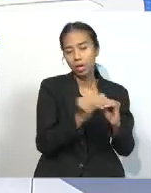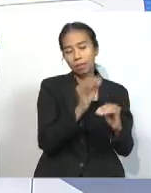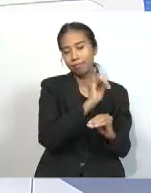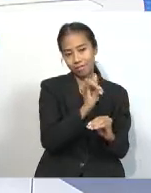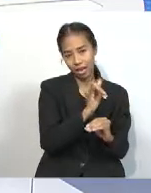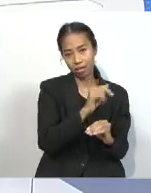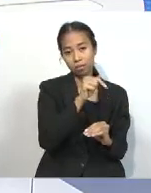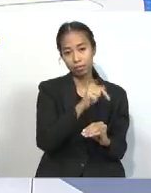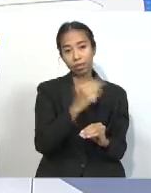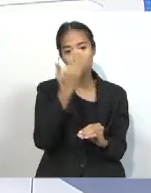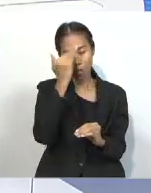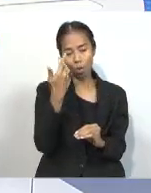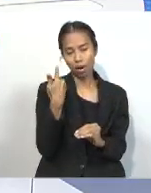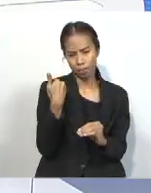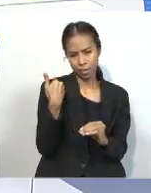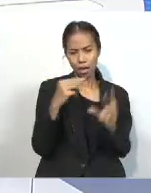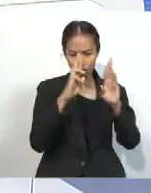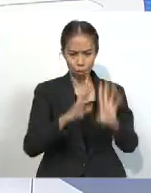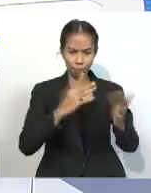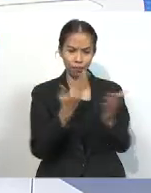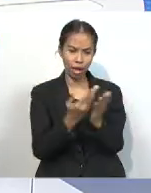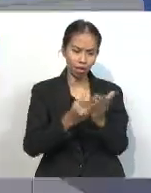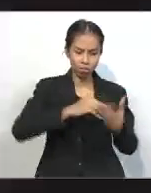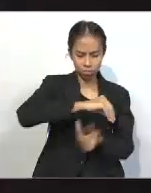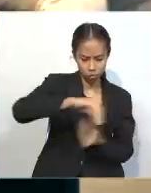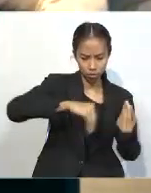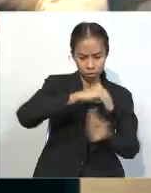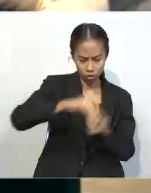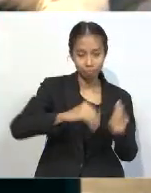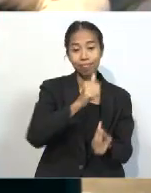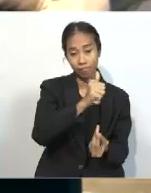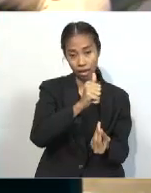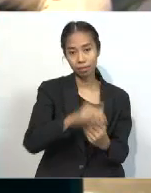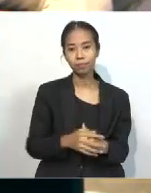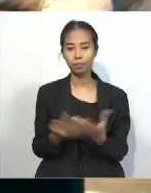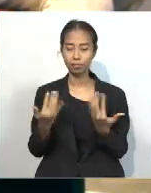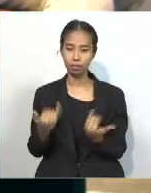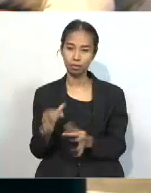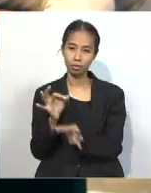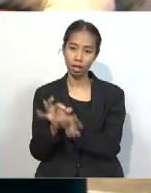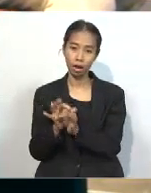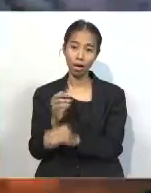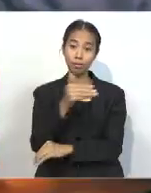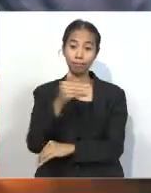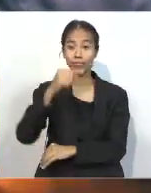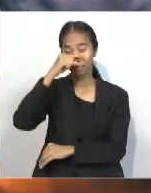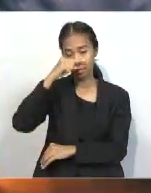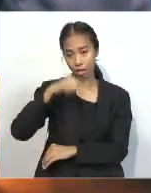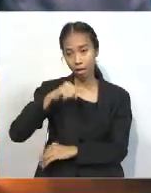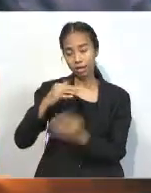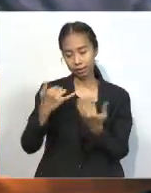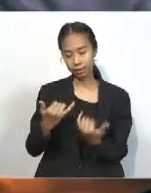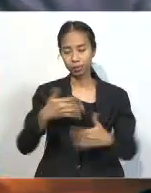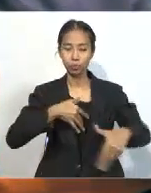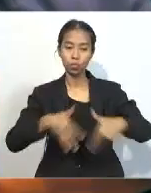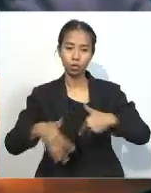คล่องส่วนเกินในระบบยังมีอยู่สูงค่ะในเรื่องนี้ค่ะนายวิรัชัยสันติประภพผู้ว่าการธนาคารแห่งประเทศไทยบอกว่าให้ประ